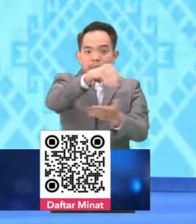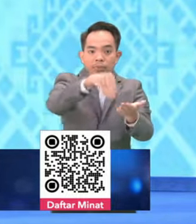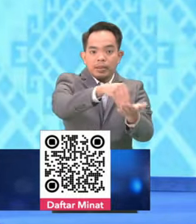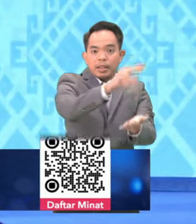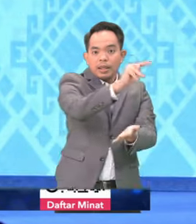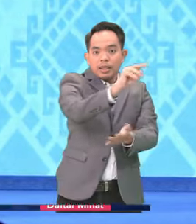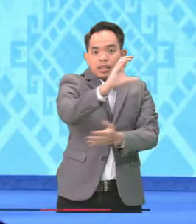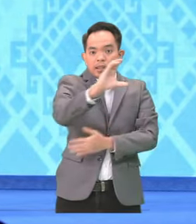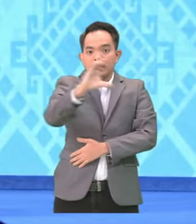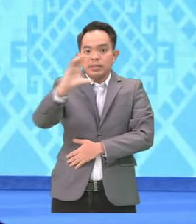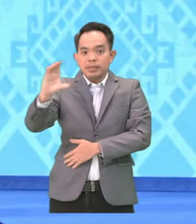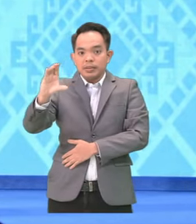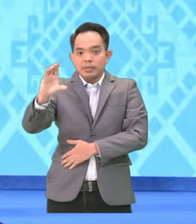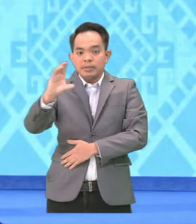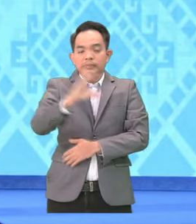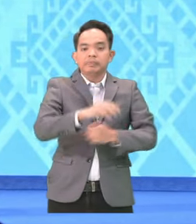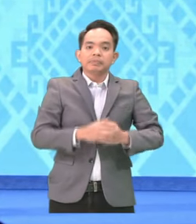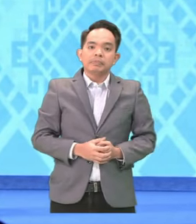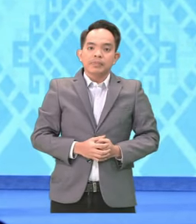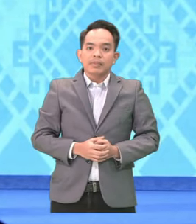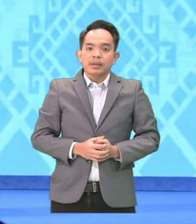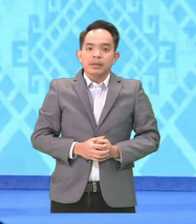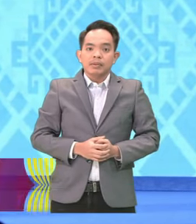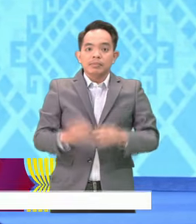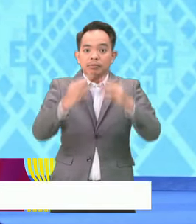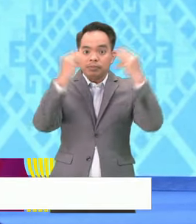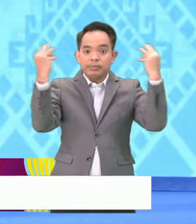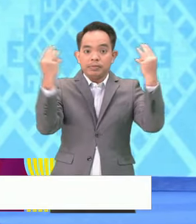Konvensyen Kebangsaan NCC di Vientiane. Pada masa sama